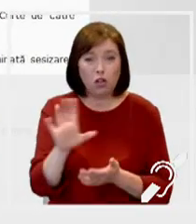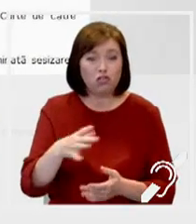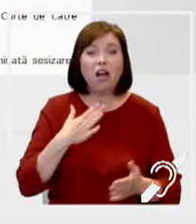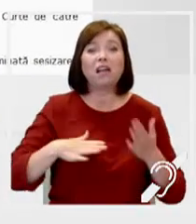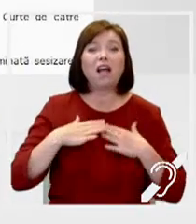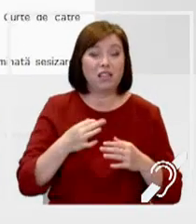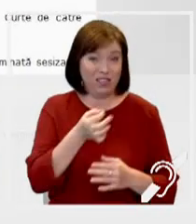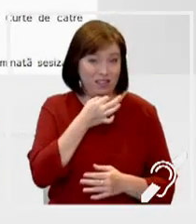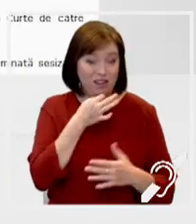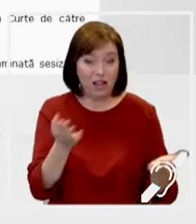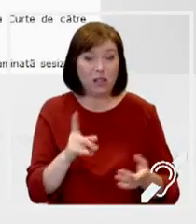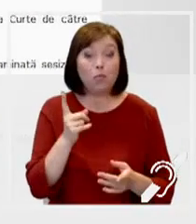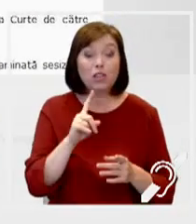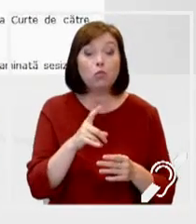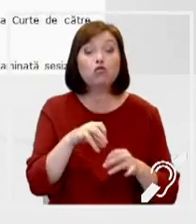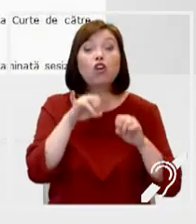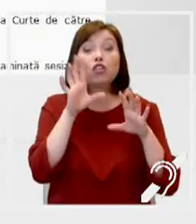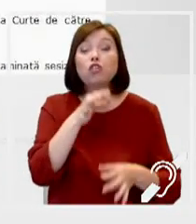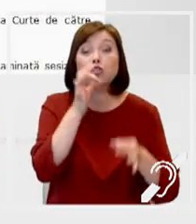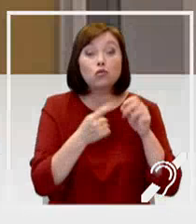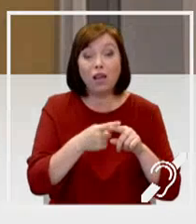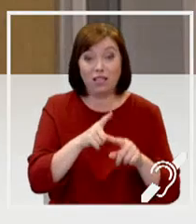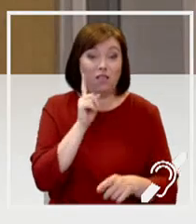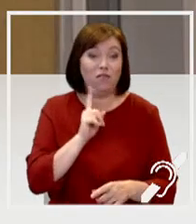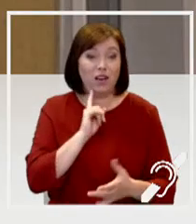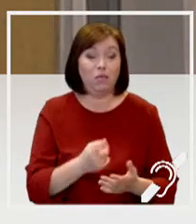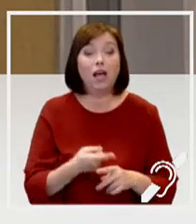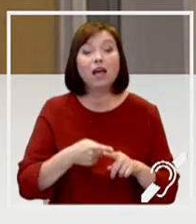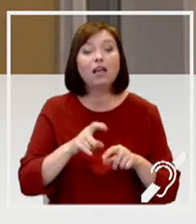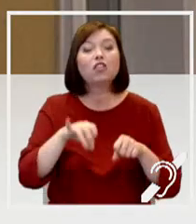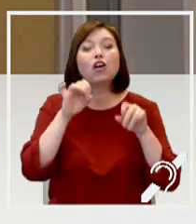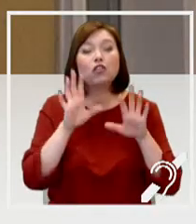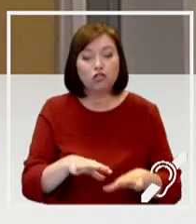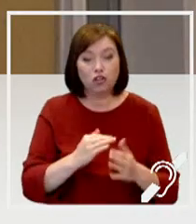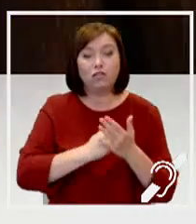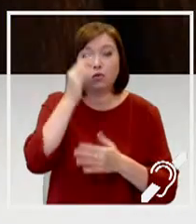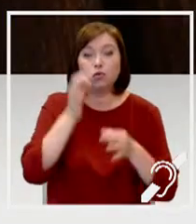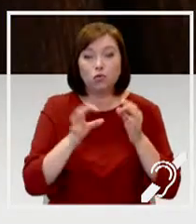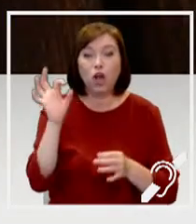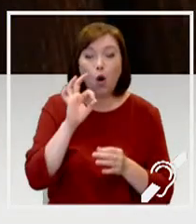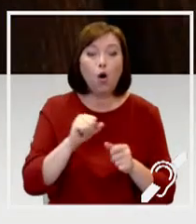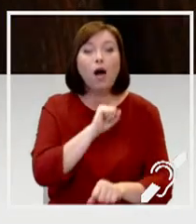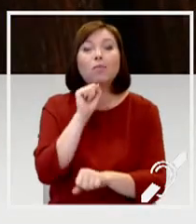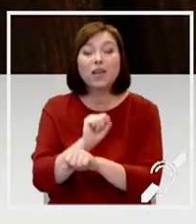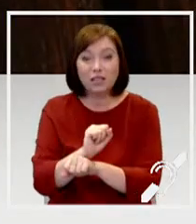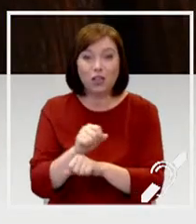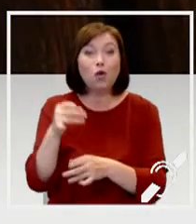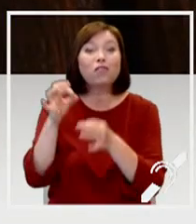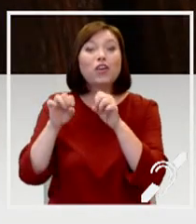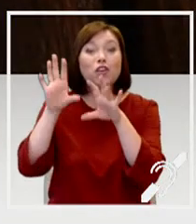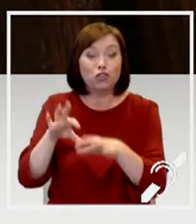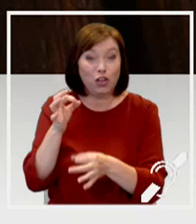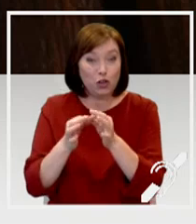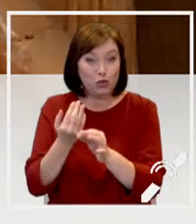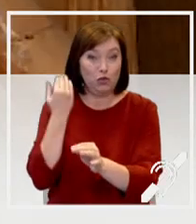devreme pentru că suspendarea deciziei este temporară. Această hotărâre a Curții Constituționale privind suspendarea înseamnă